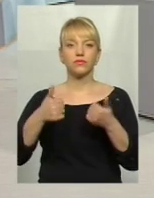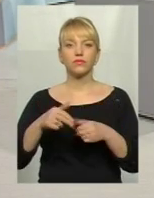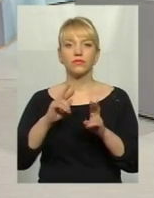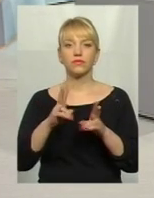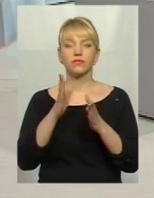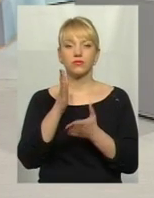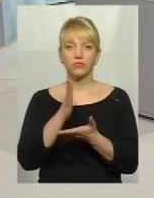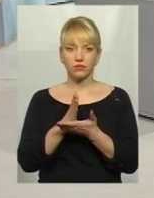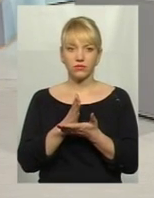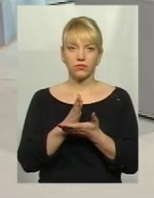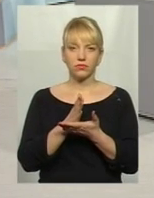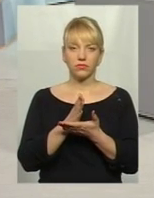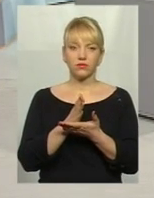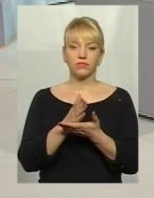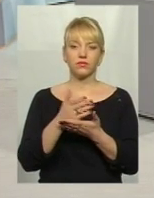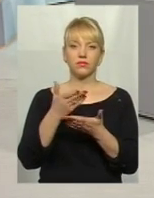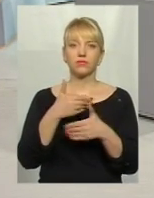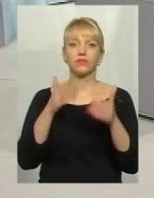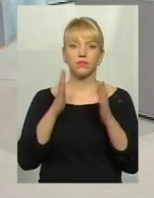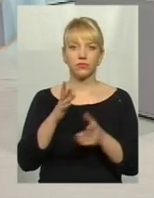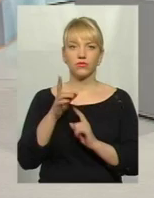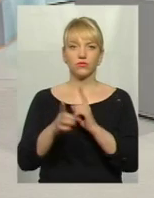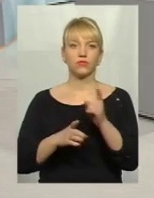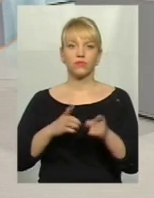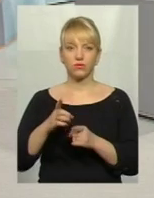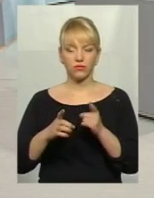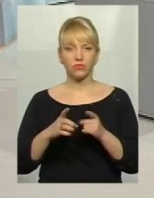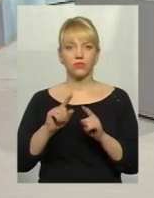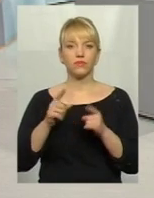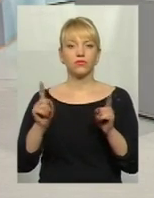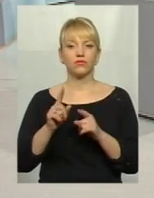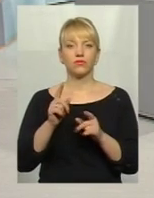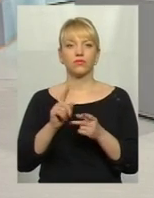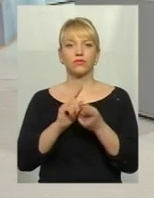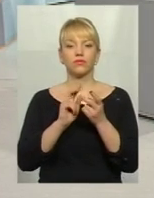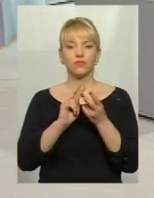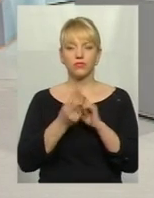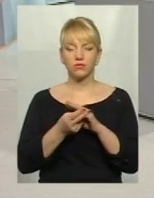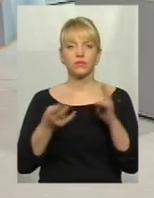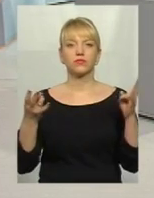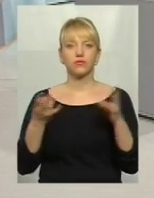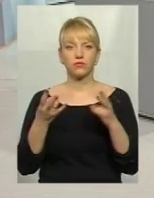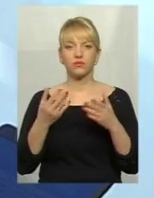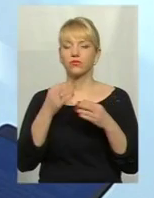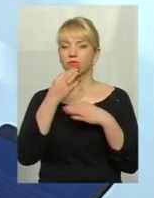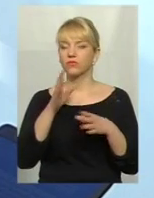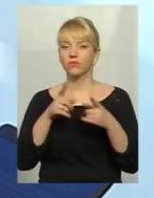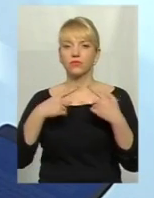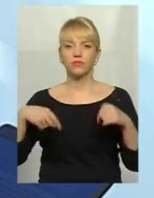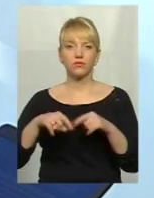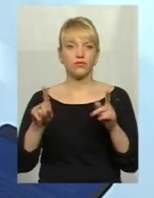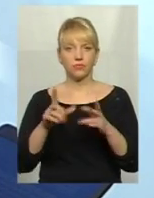є, так чи інакше, ми будемо реорганізовувати, тому що зміни потребують. Любу галузь, яку взяти,